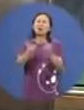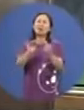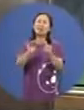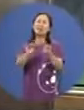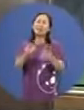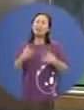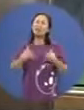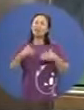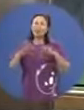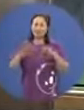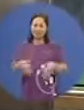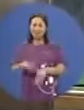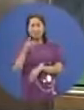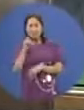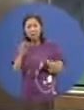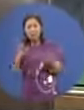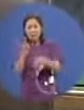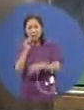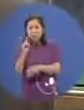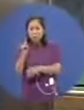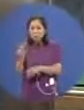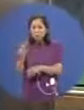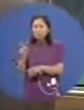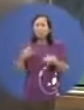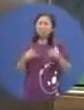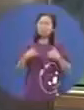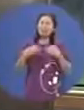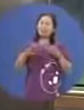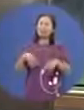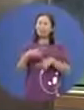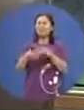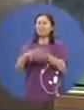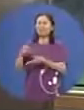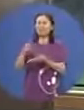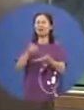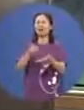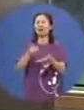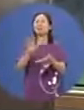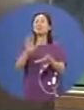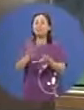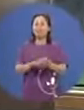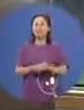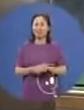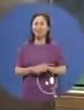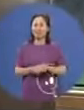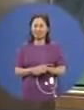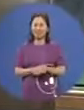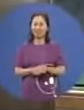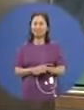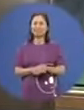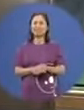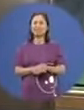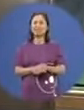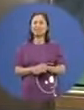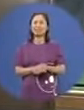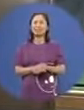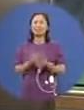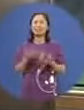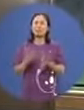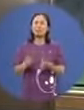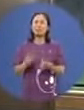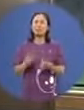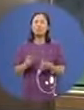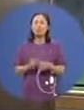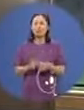ったというようなね、もうだいぶ大きくなってますけど、 はい、 子供さんはね、そういう人もいるから、 はい、 まあそういうもんだと思